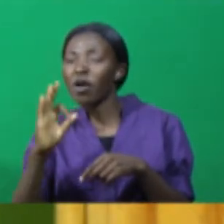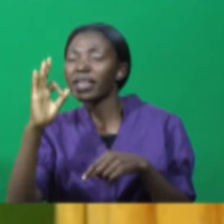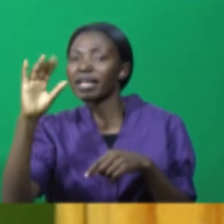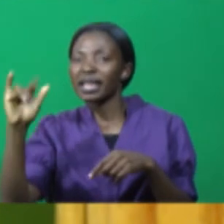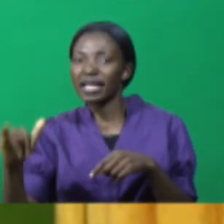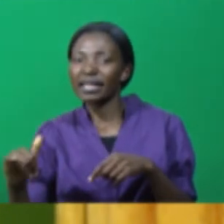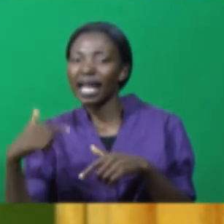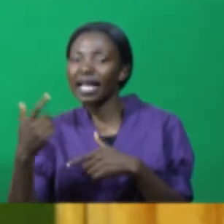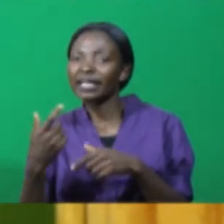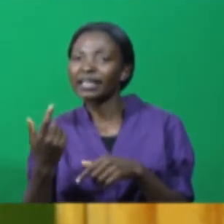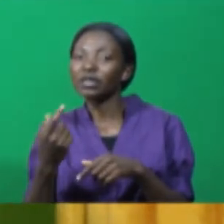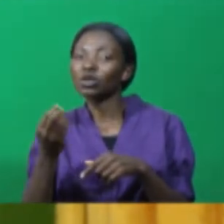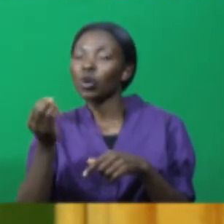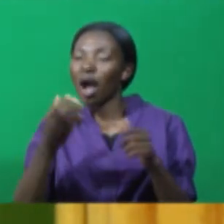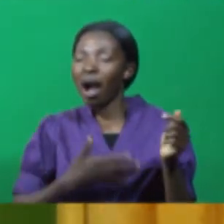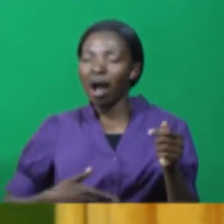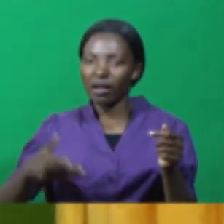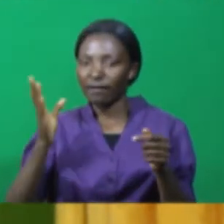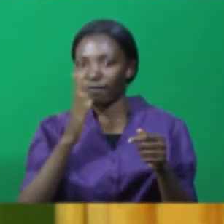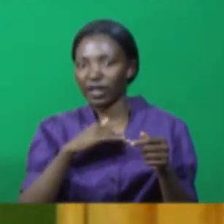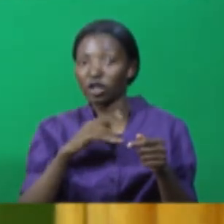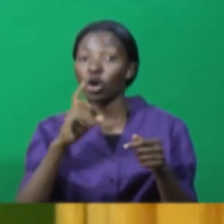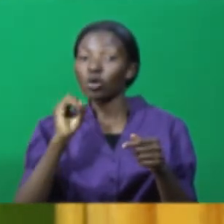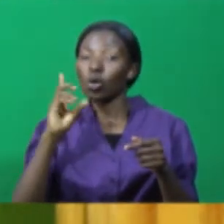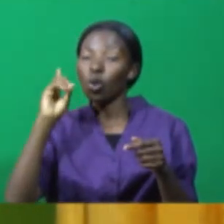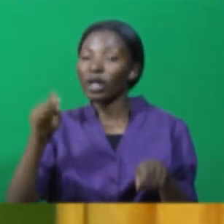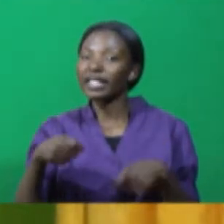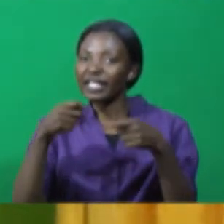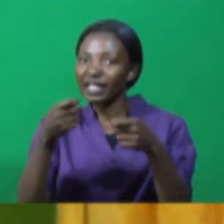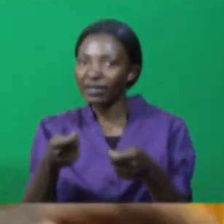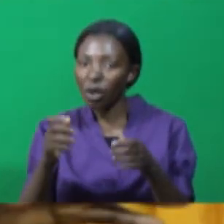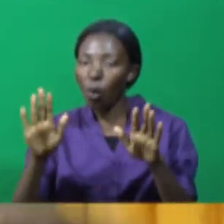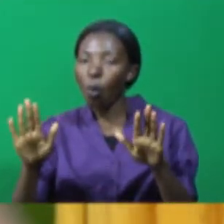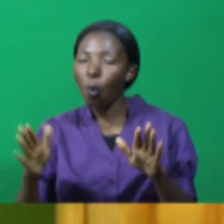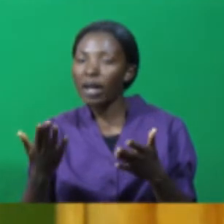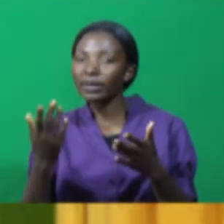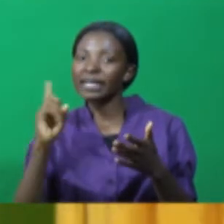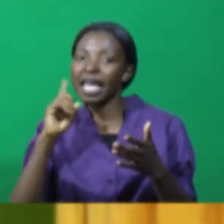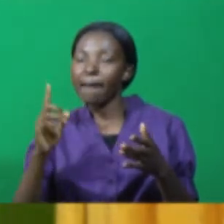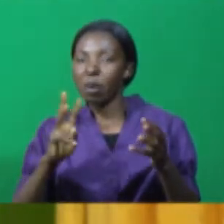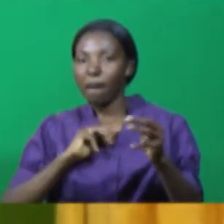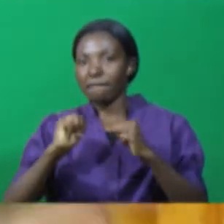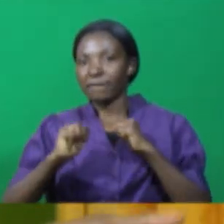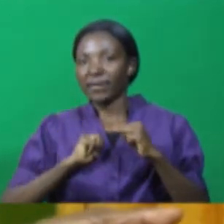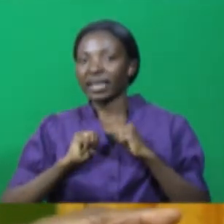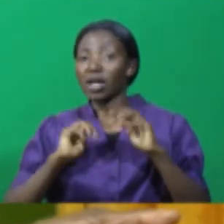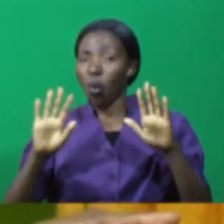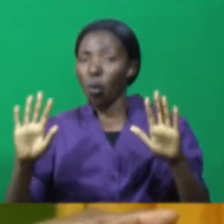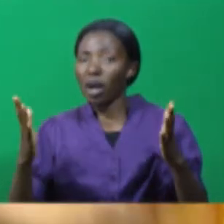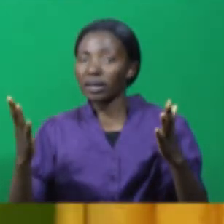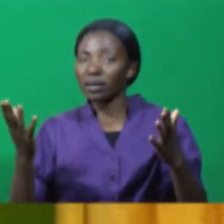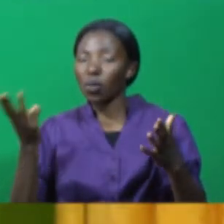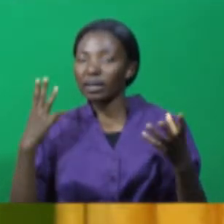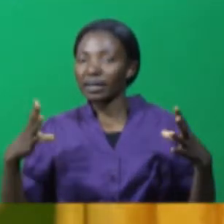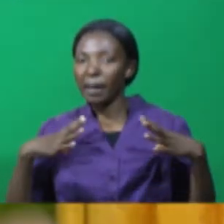matatu enzara akapera. Saka mwari vaimupa zvinoenderana nekugona kwake. Asi chakosha ndechekuti vaidya.